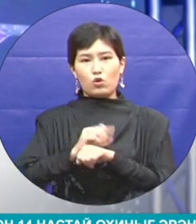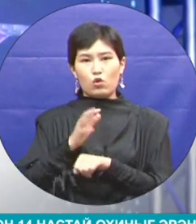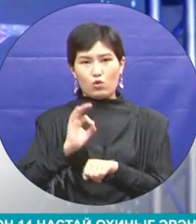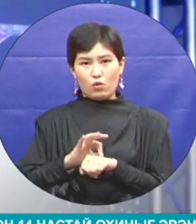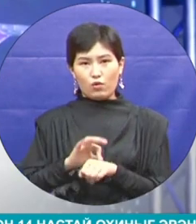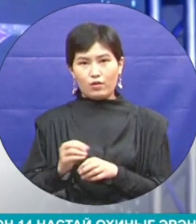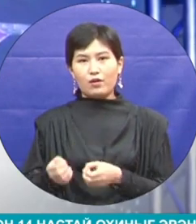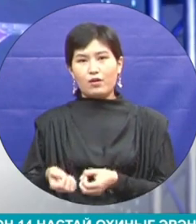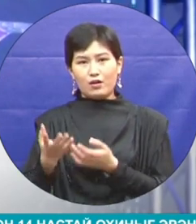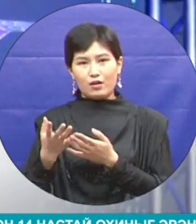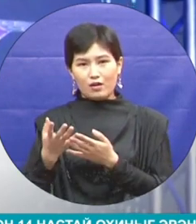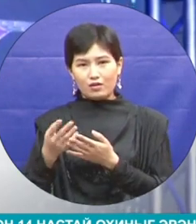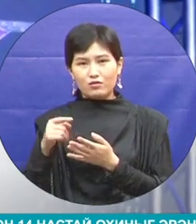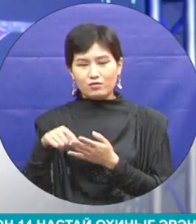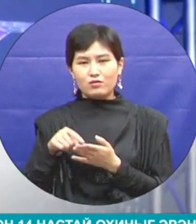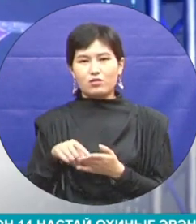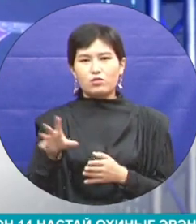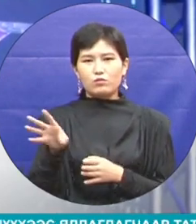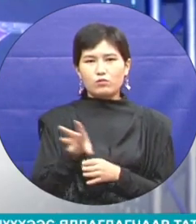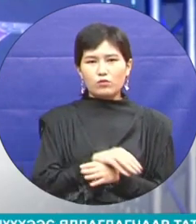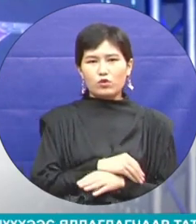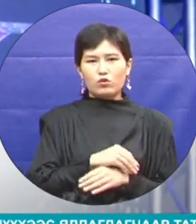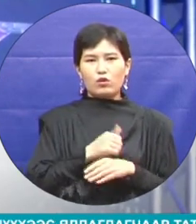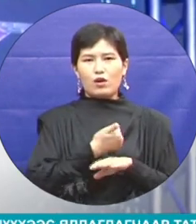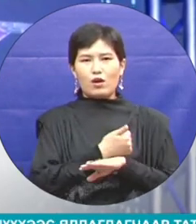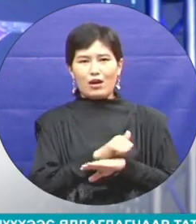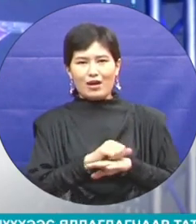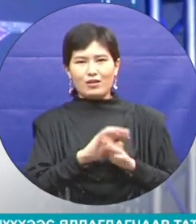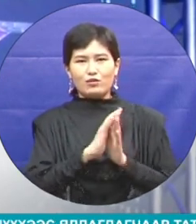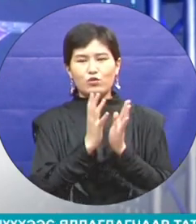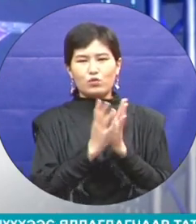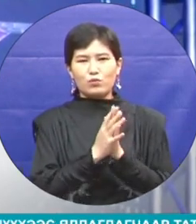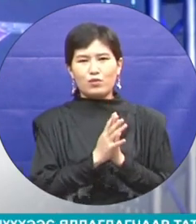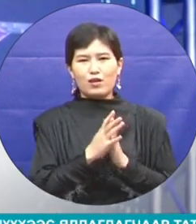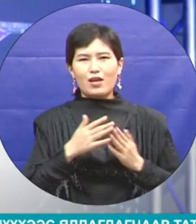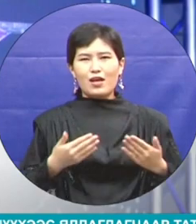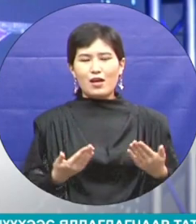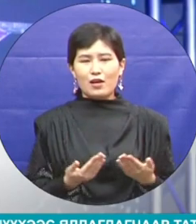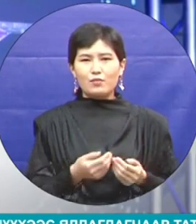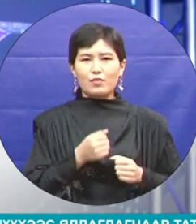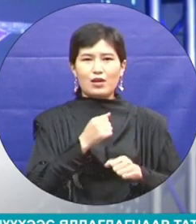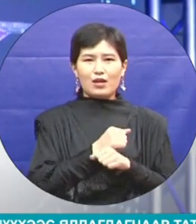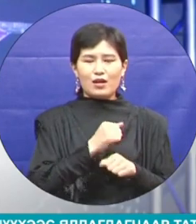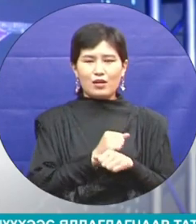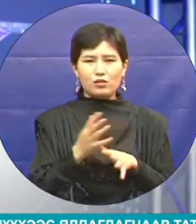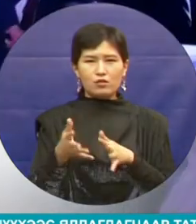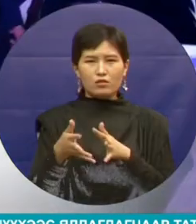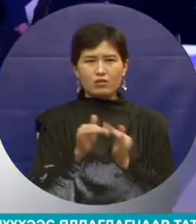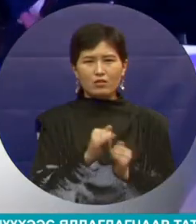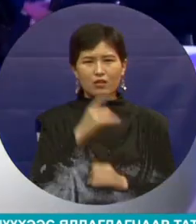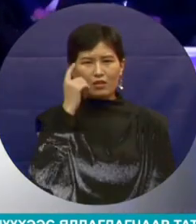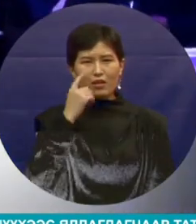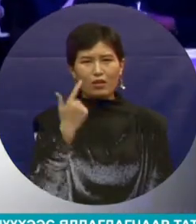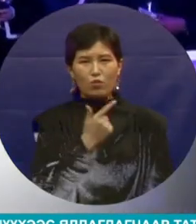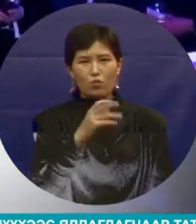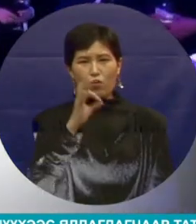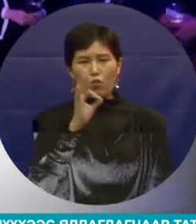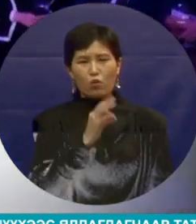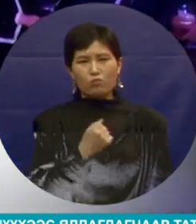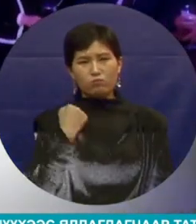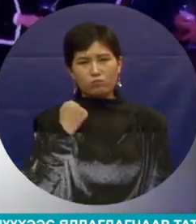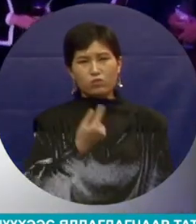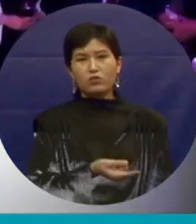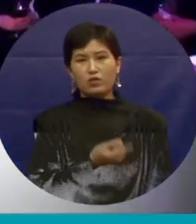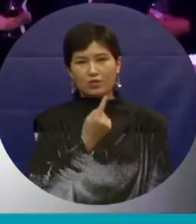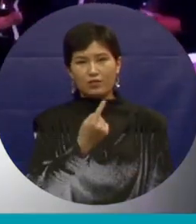аялал жуулчлалын салбар бол хамгийн одоо ихээр одоо өртсөн үйл ажиллагаа дагуулсан орлогонд тасалдсан ийм салбар